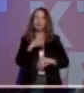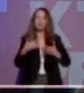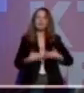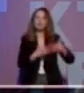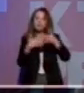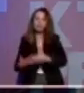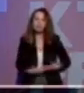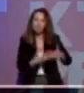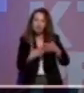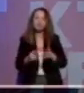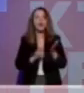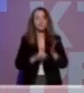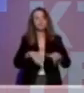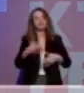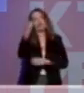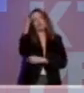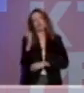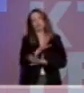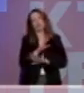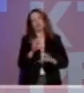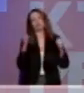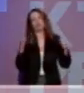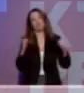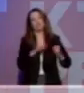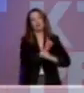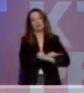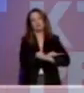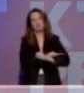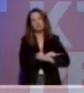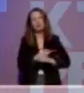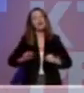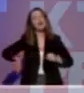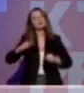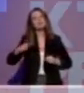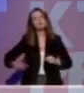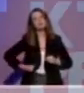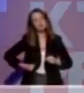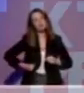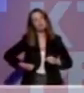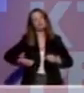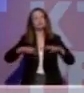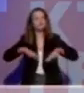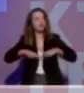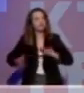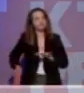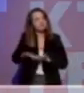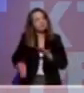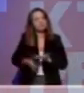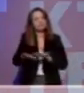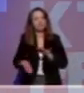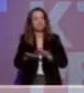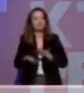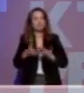βασικό κεντρικό βραχίωνα, με δημόσιους αρμούς που θα εγγυώνται τη συλλογική ασφάλεια και την κοινωνική